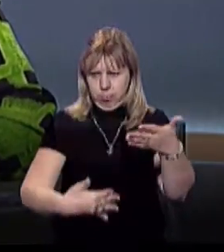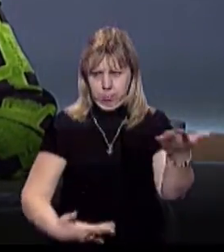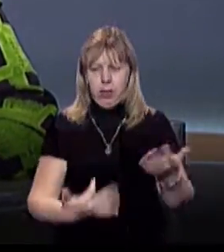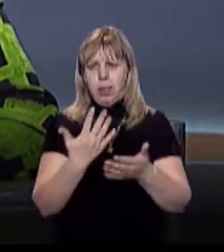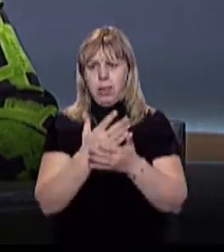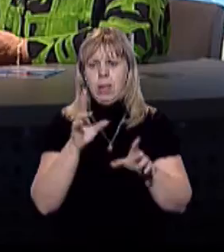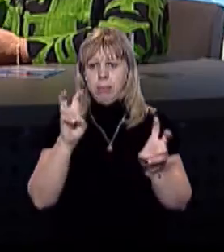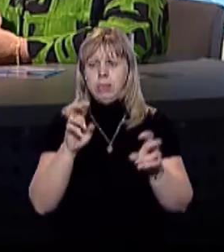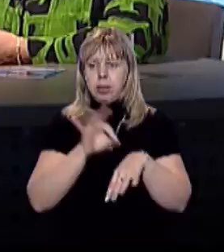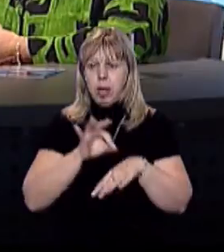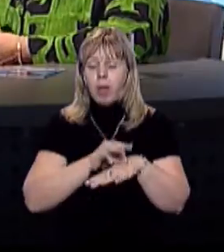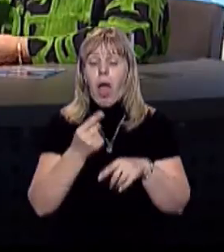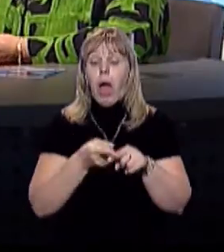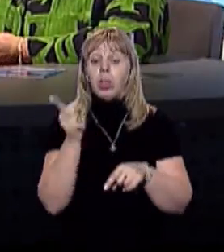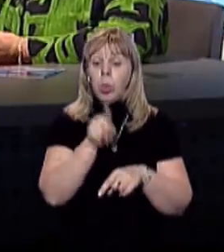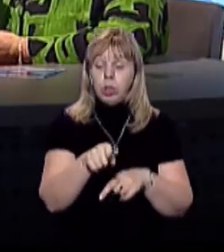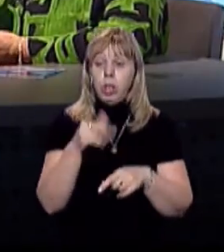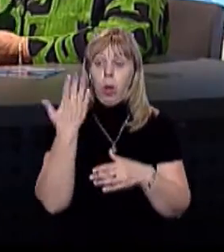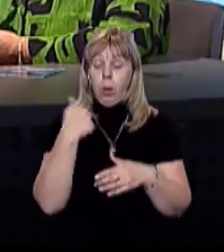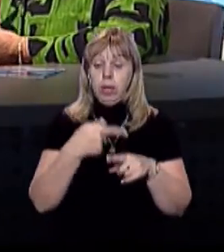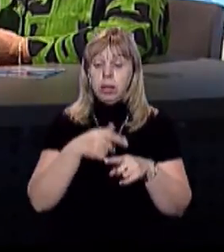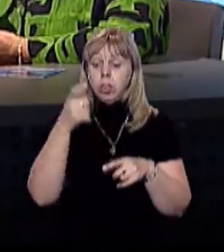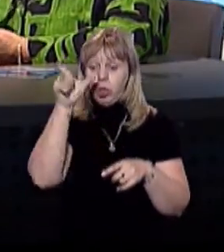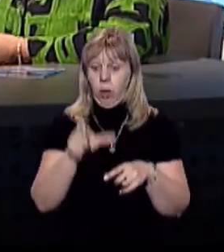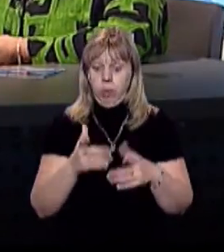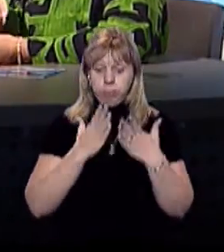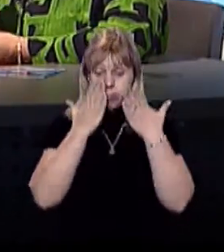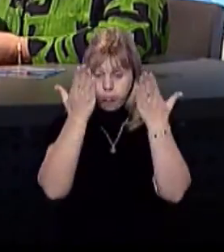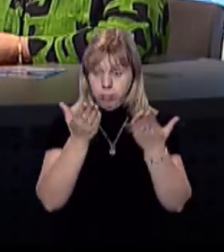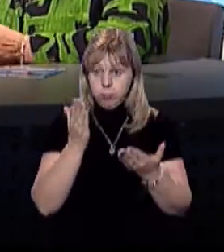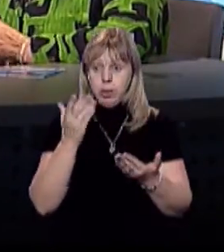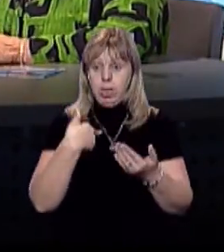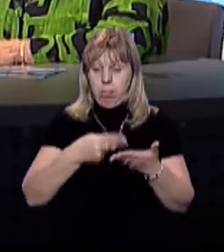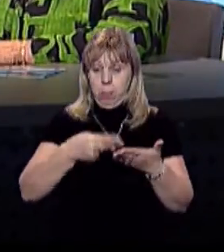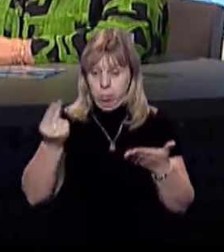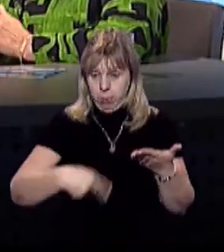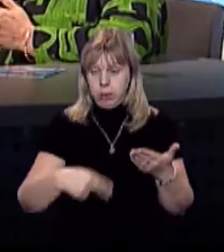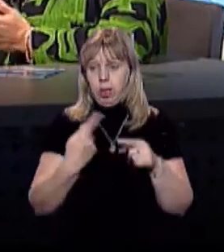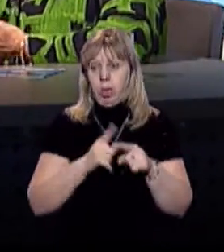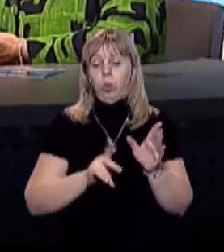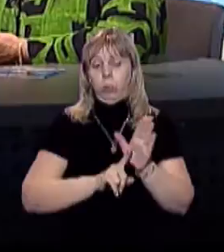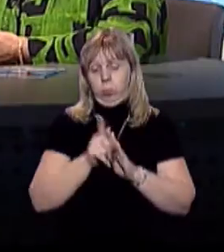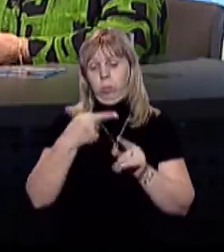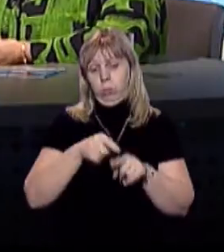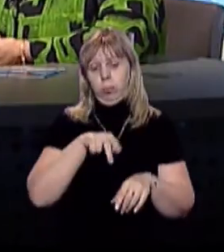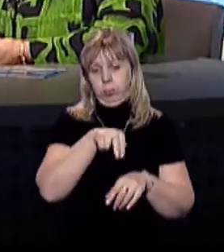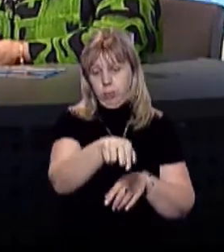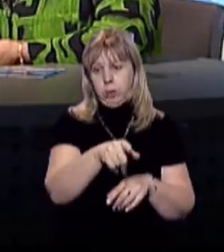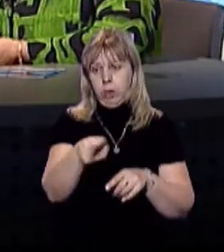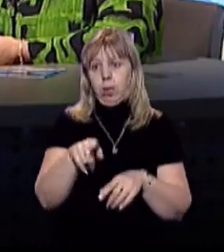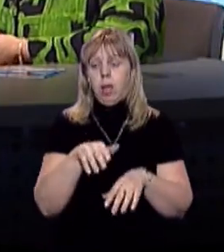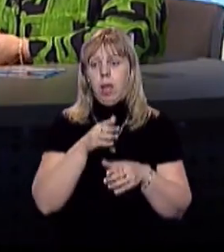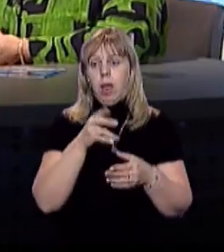є захворювань. А тоді вже, якщо донор оце прочитав, майбутній донор, і підписався, тоді вже він йде, скеровуємо